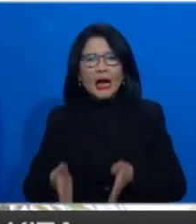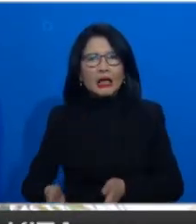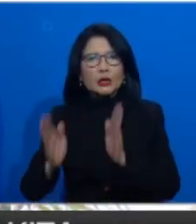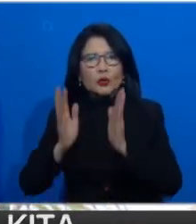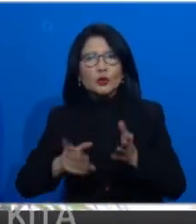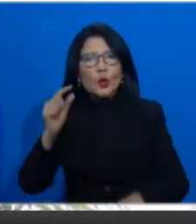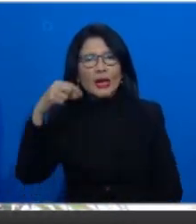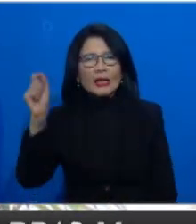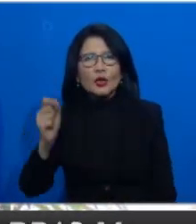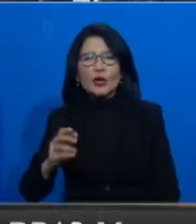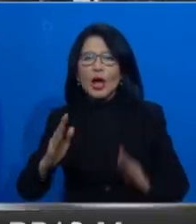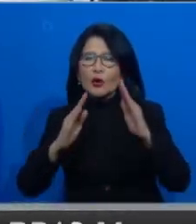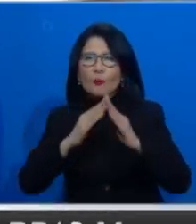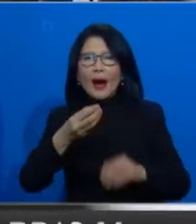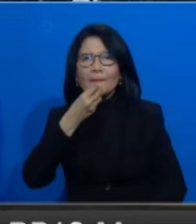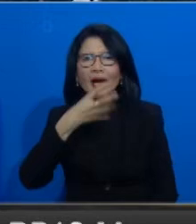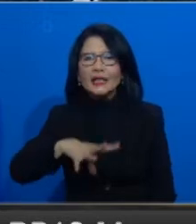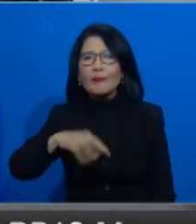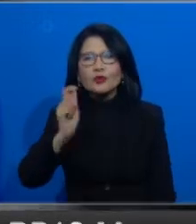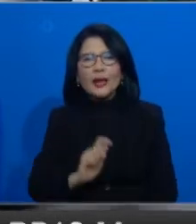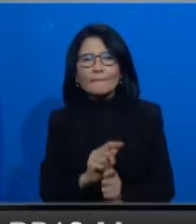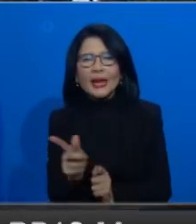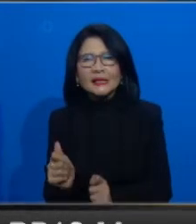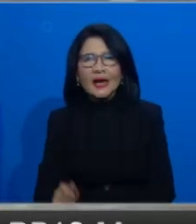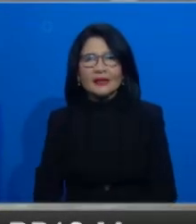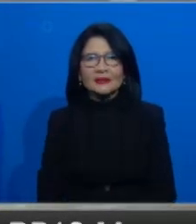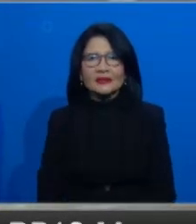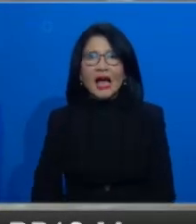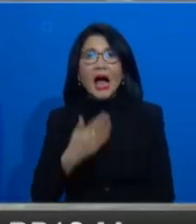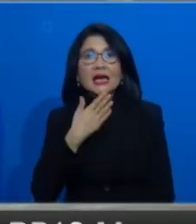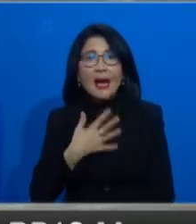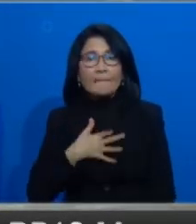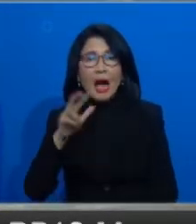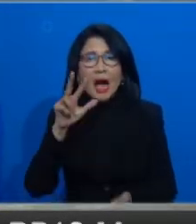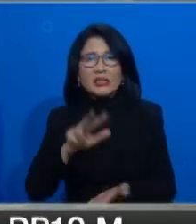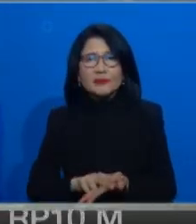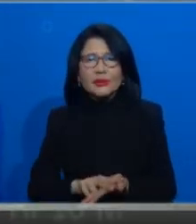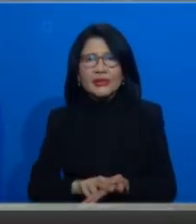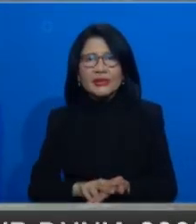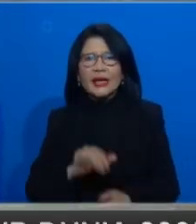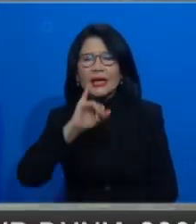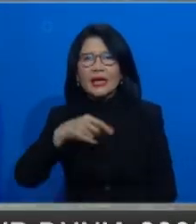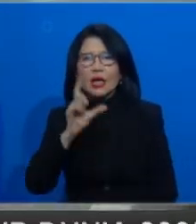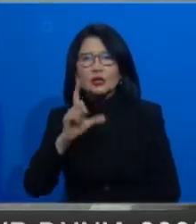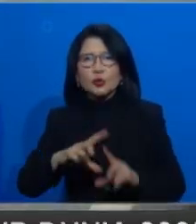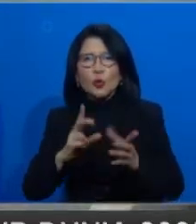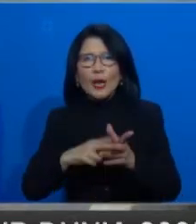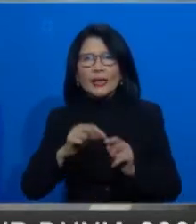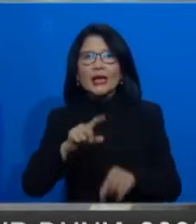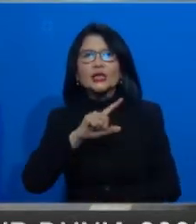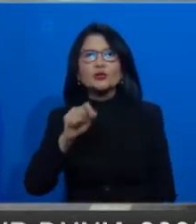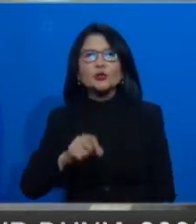perkantoran, rumah makan, hingga pusat belanja. Meski sudah memiliki nama resmi, Jalan IR Juanda juga dikenal dengan Jalan